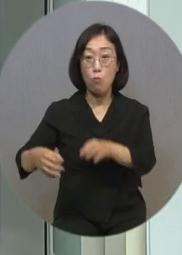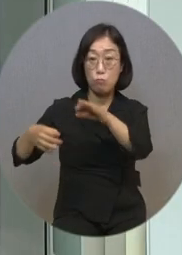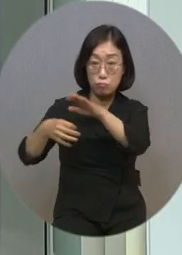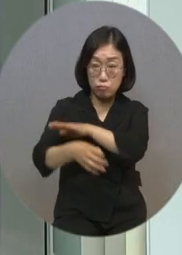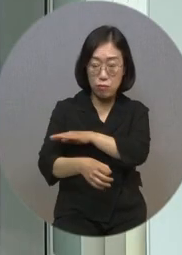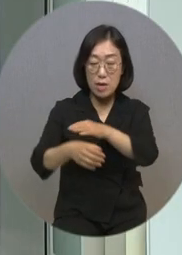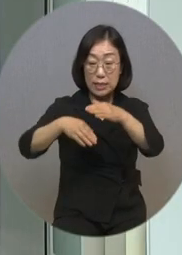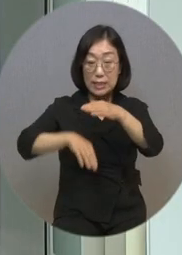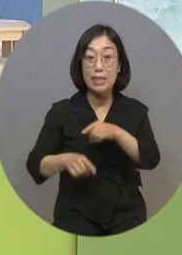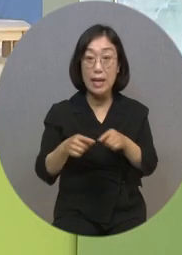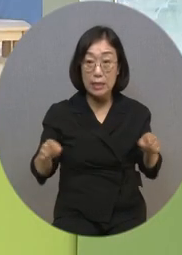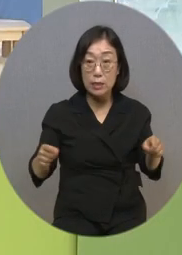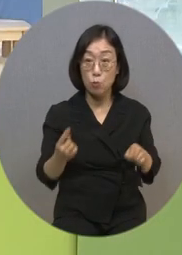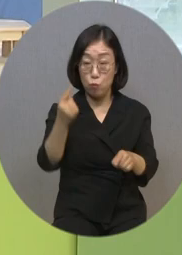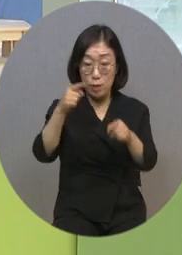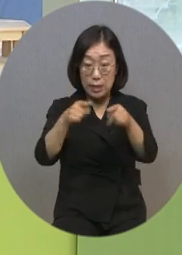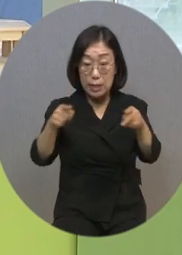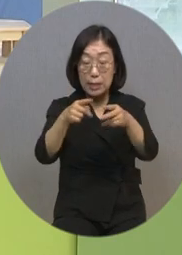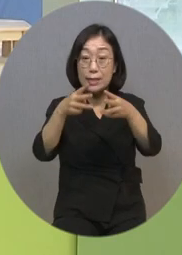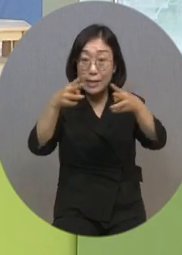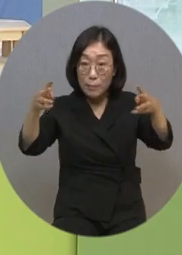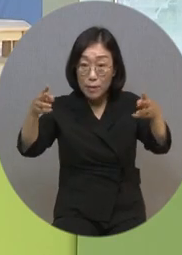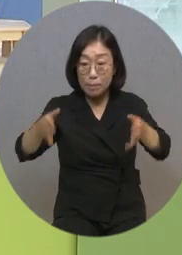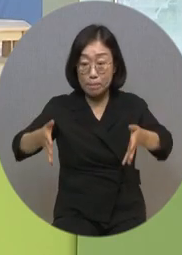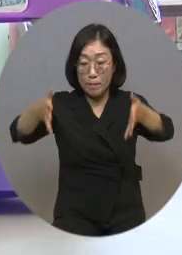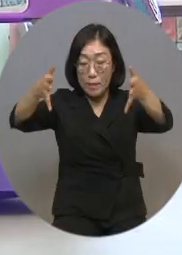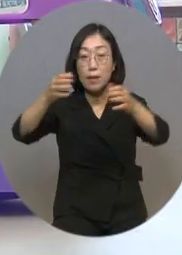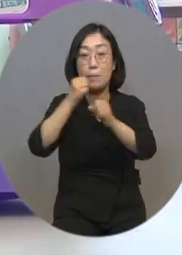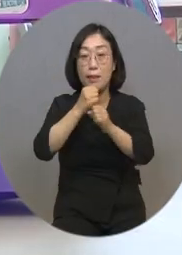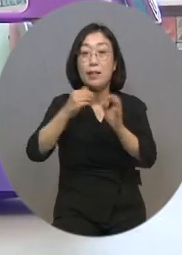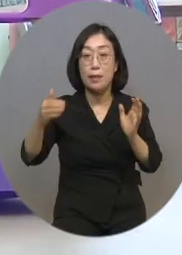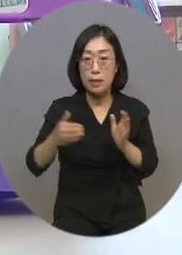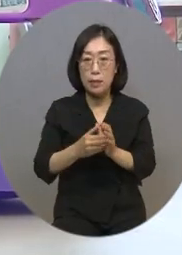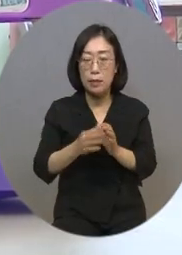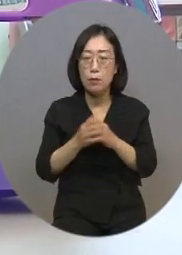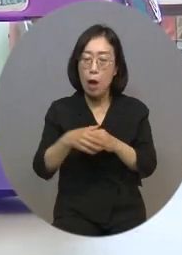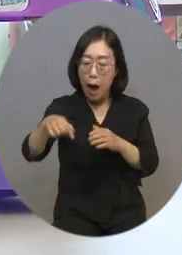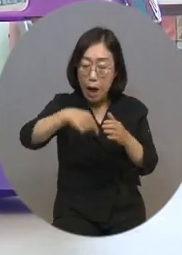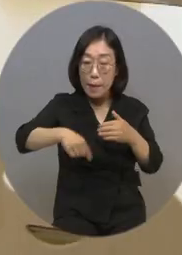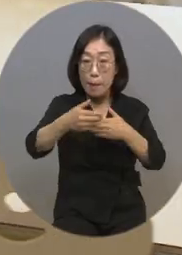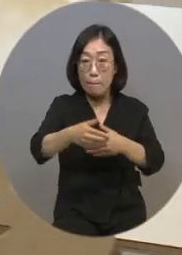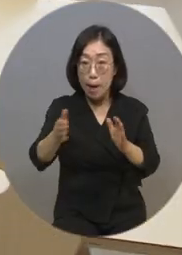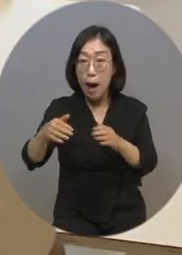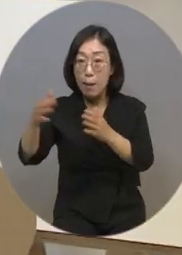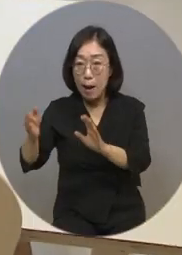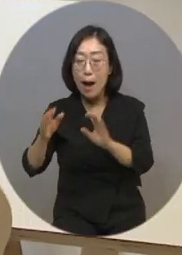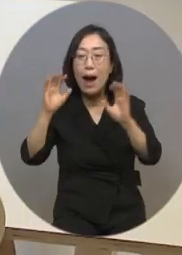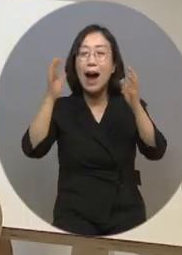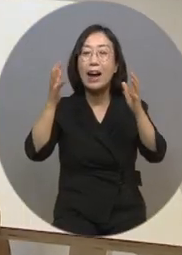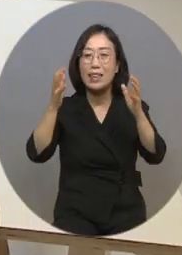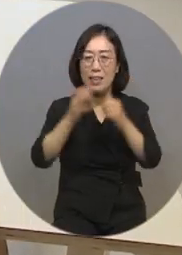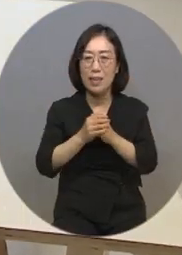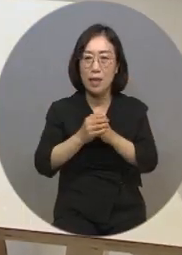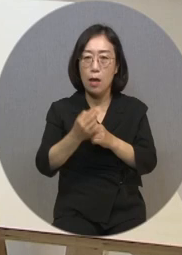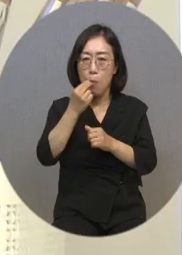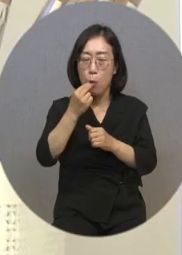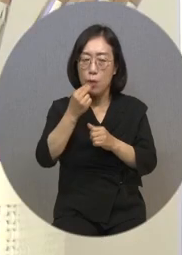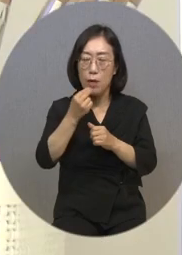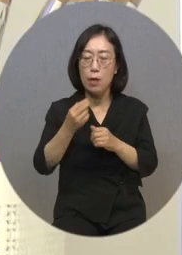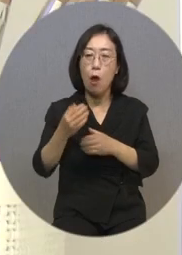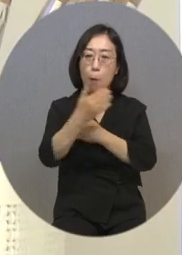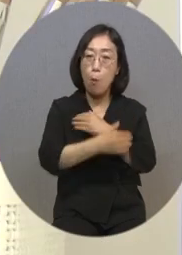지하 1층 지상 3층 규모로 건립되었으며 실내에는 영유아의 건강을 위해 친환경 소재 공기 정화